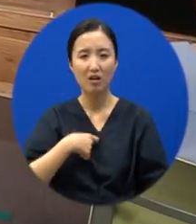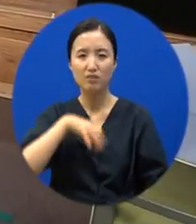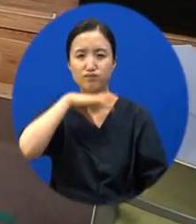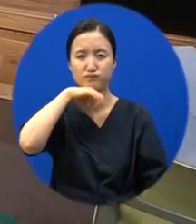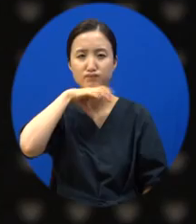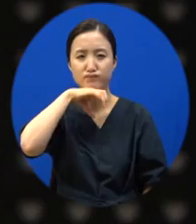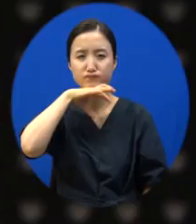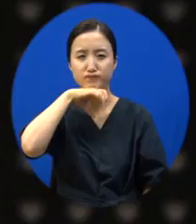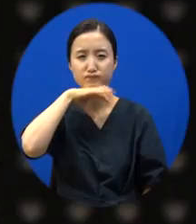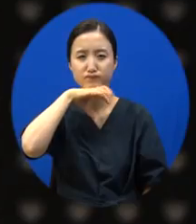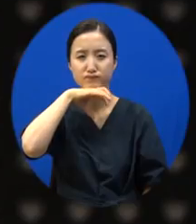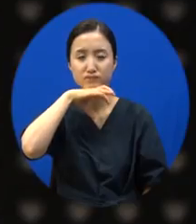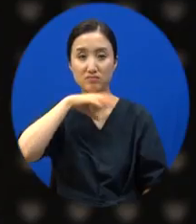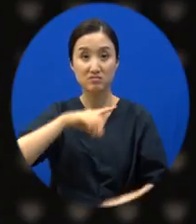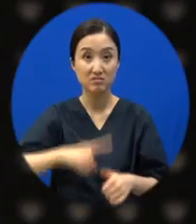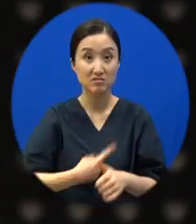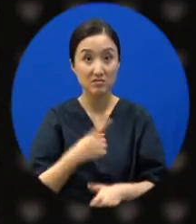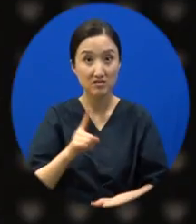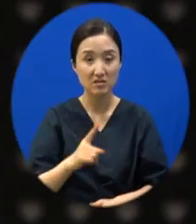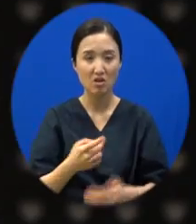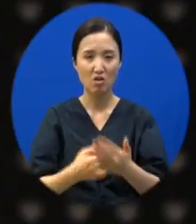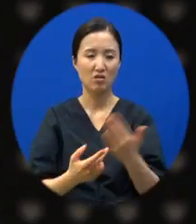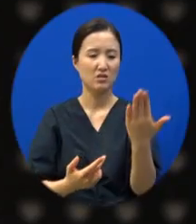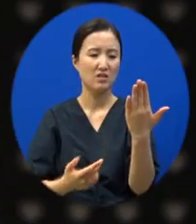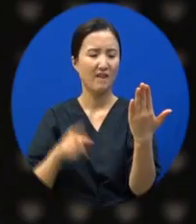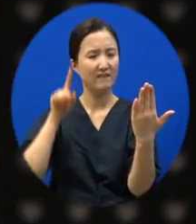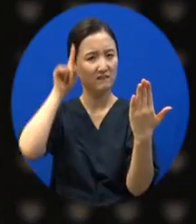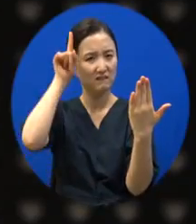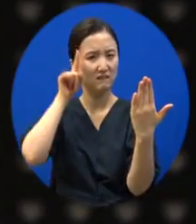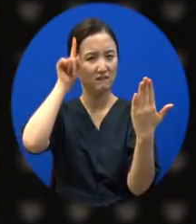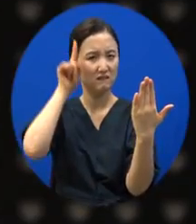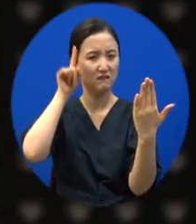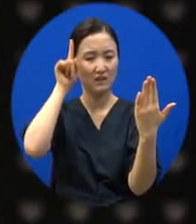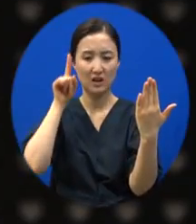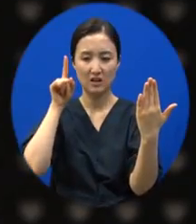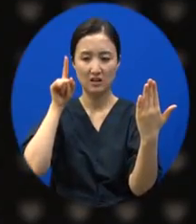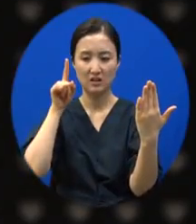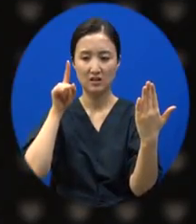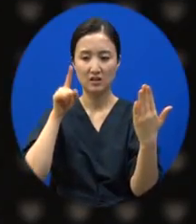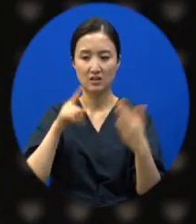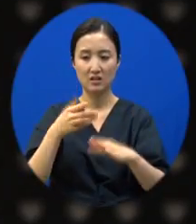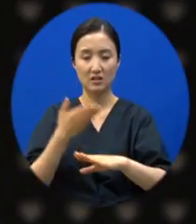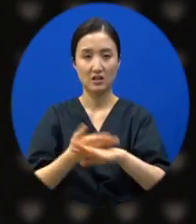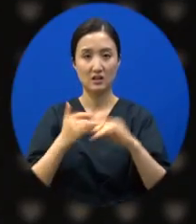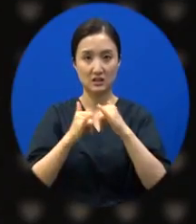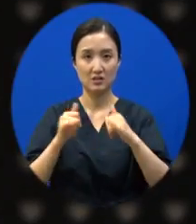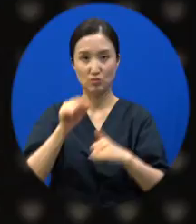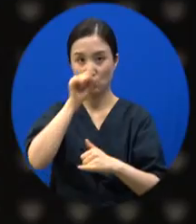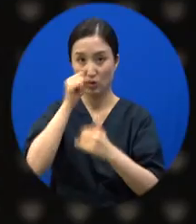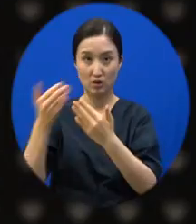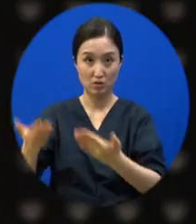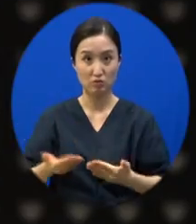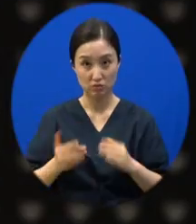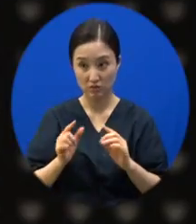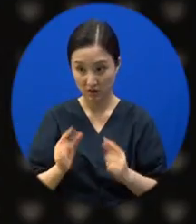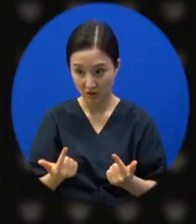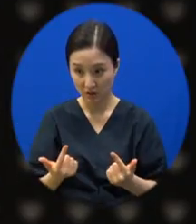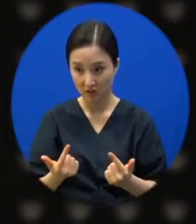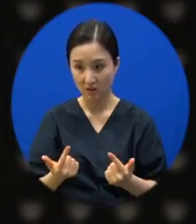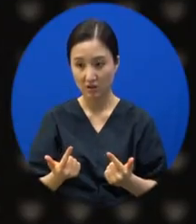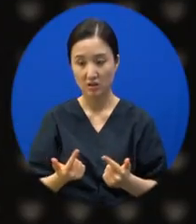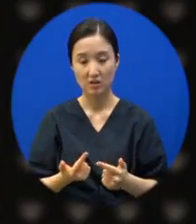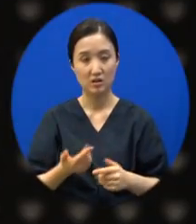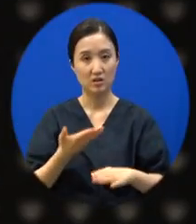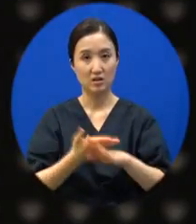시작을 했어요. 그랬더니 거울을 볼 때마다 짜증이 나고 사람들이 나를 좋아하지 않으면 누군가가 나를